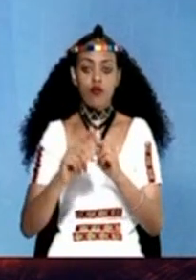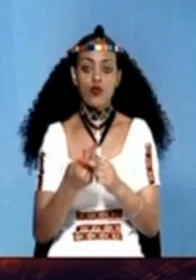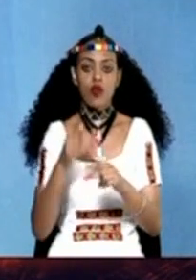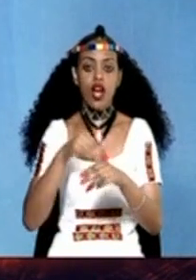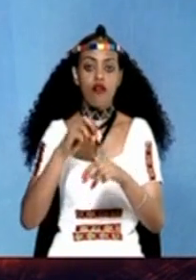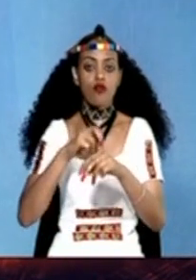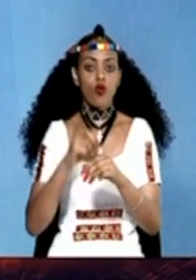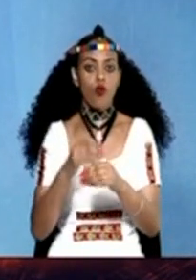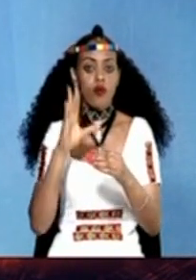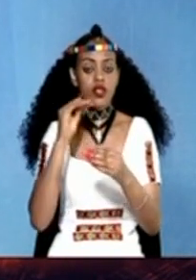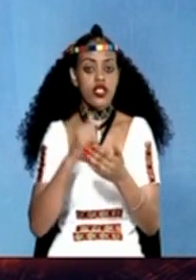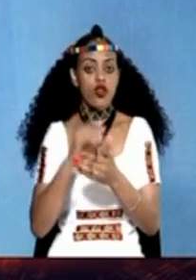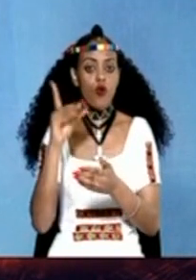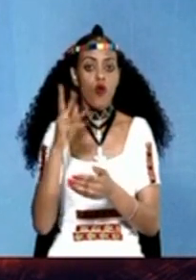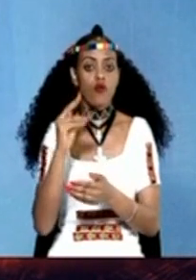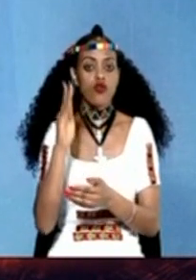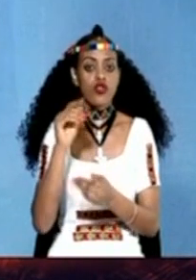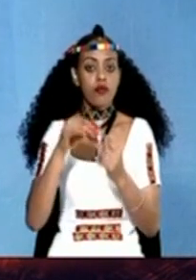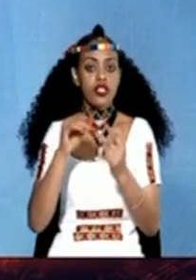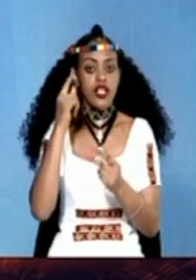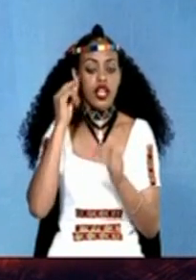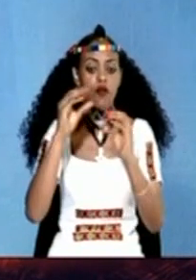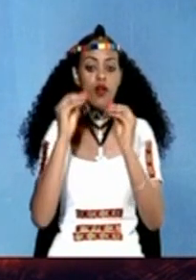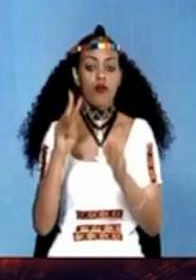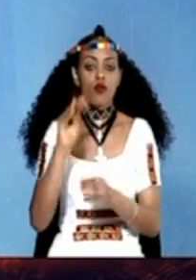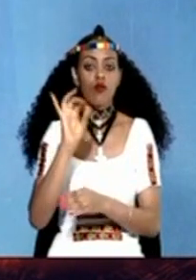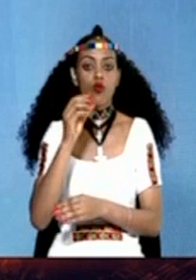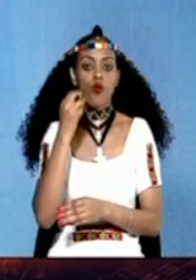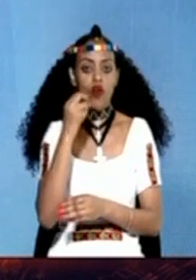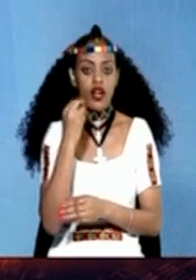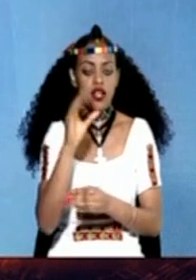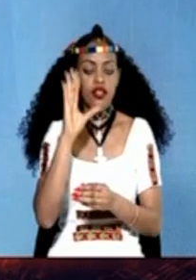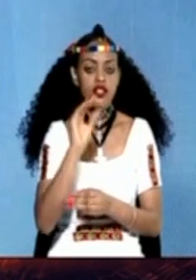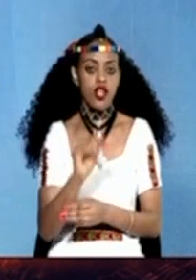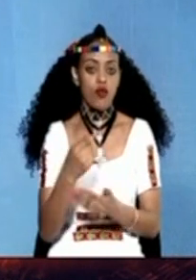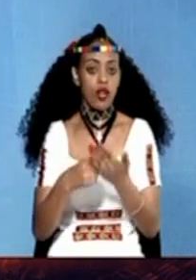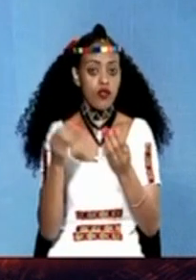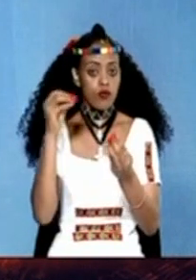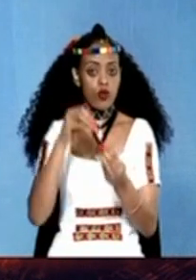ኣብቲ እዋን መደረ ዘስምዑ ኮሚሽን መረፃ ትግራይ መምህር ሙሉወርቅ ኪዳነ ማርያም ተዛሪቦም